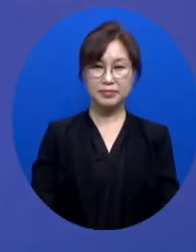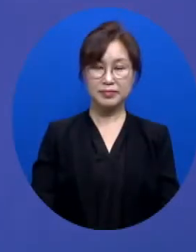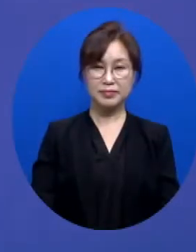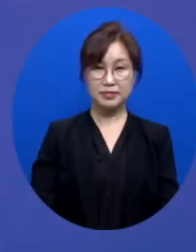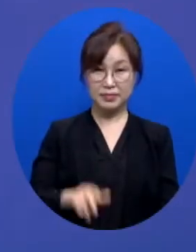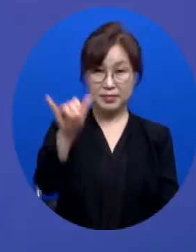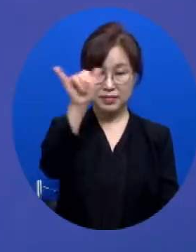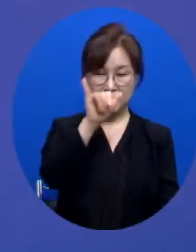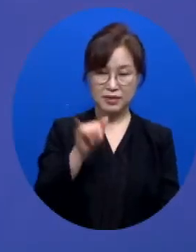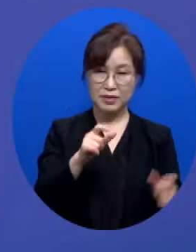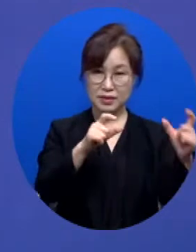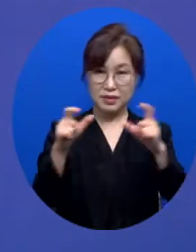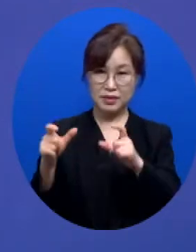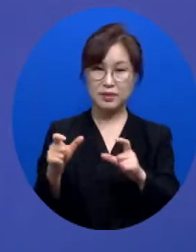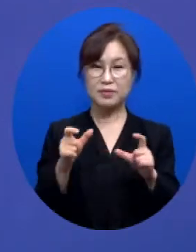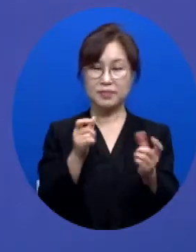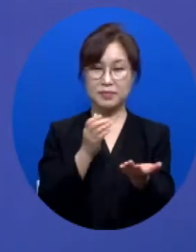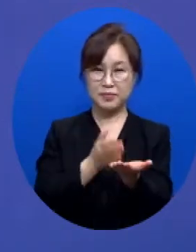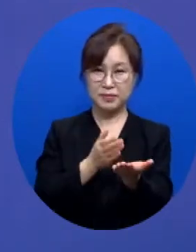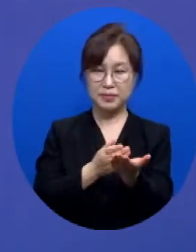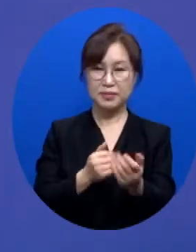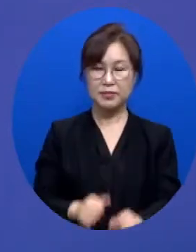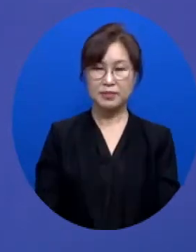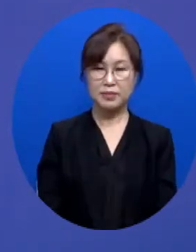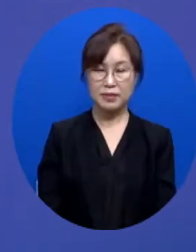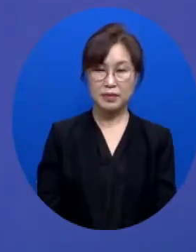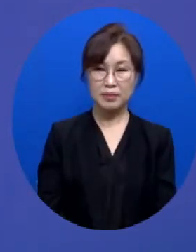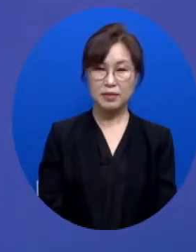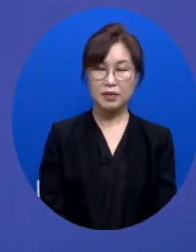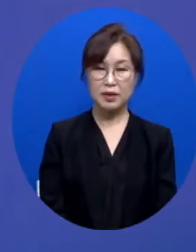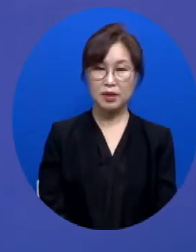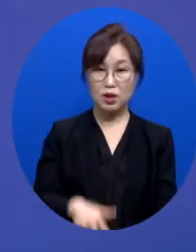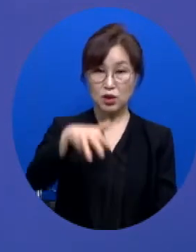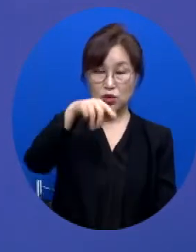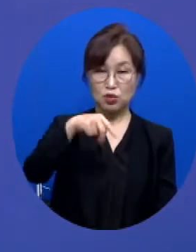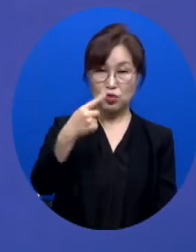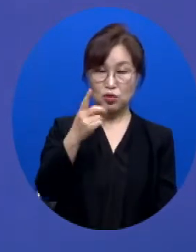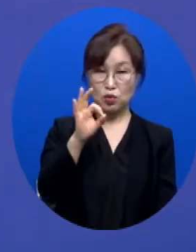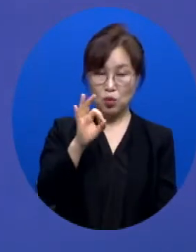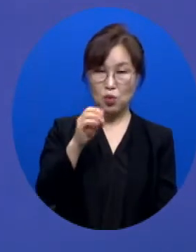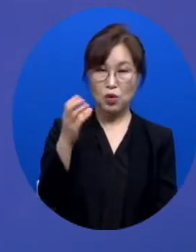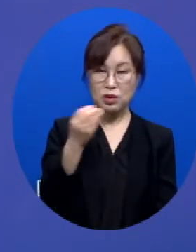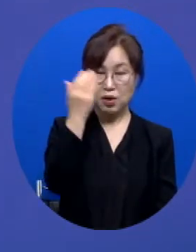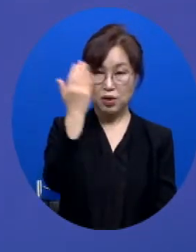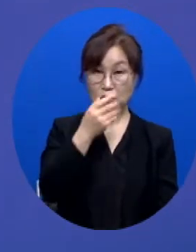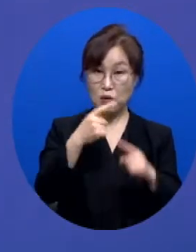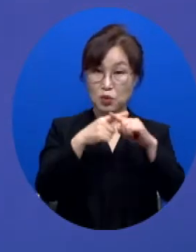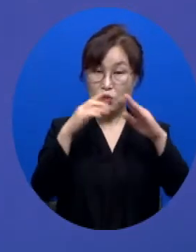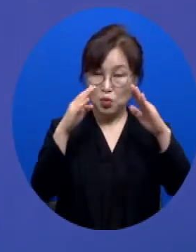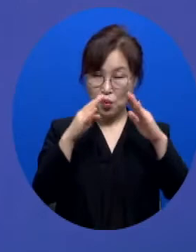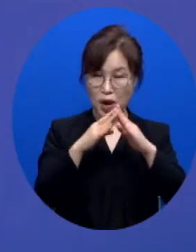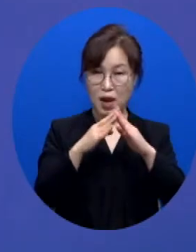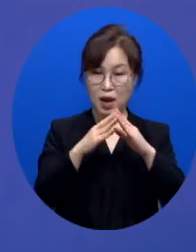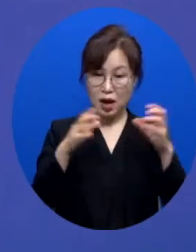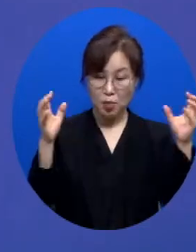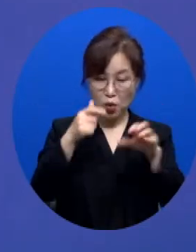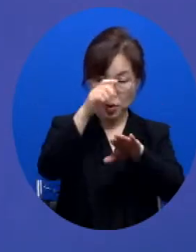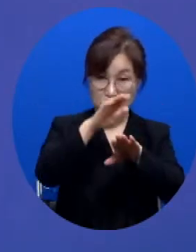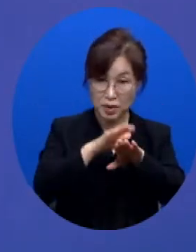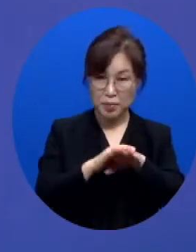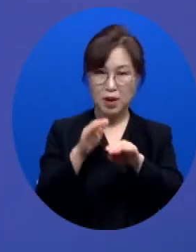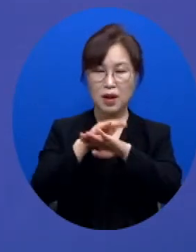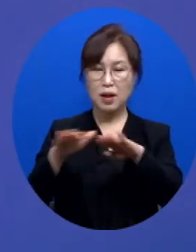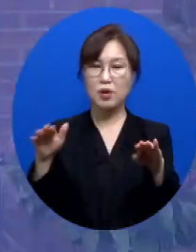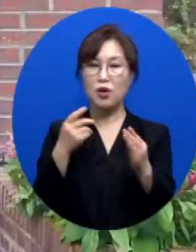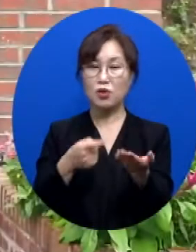전국 각 지역별 네트워크 뉴스입니다. 대전 추동 성결교회가 대면 예배 어려움을 극복하기 위해 드라이브인 예배를